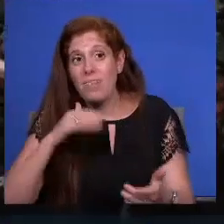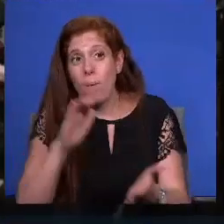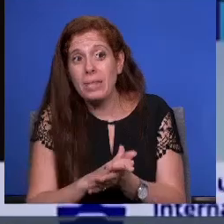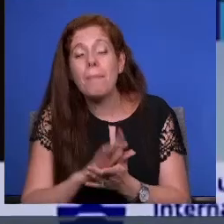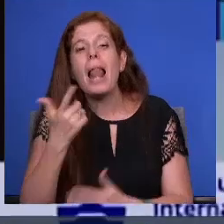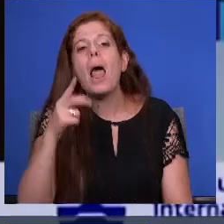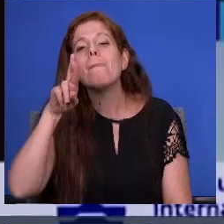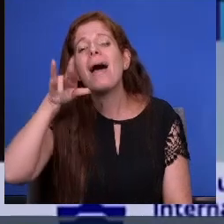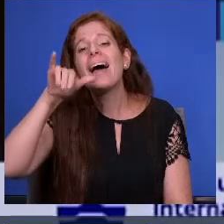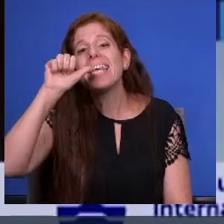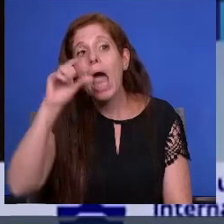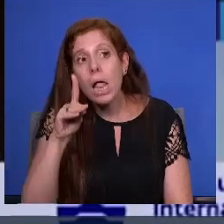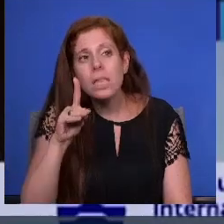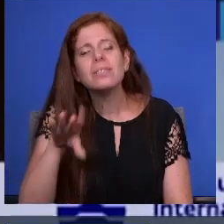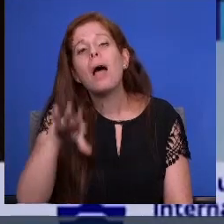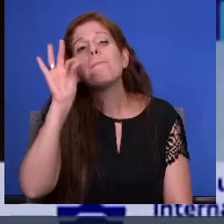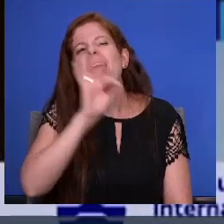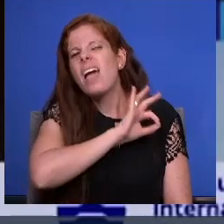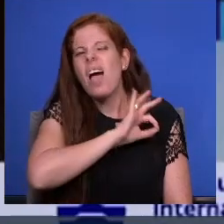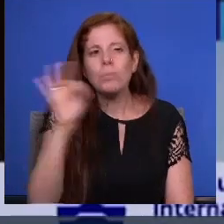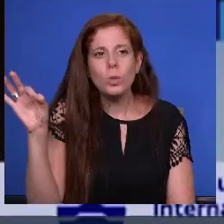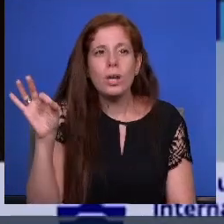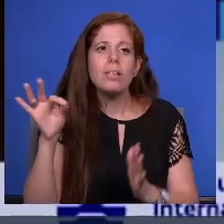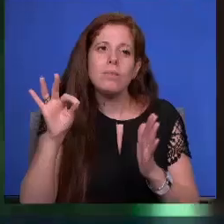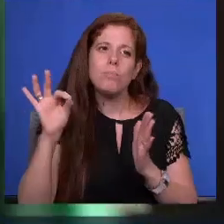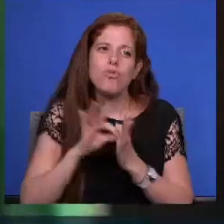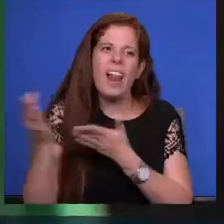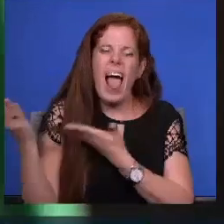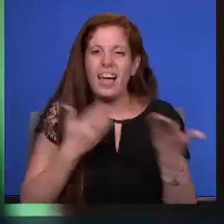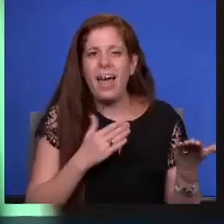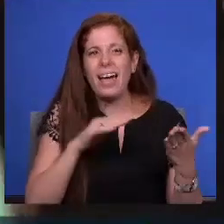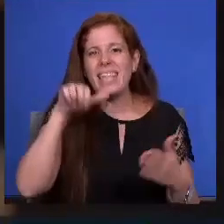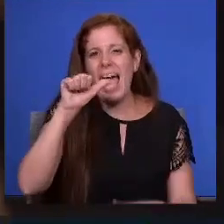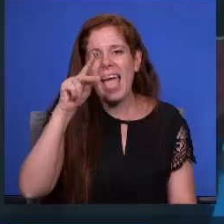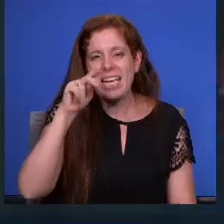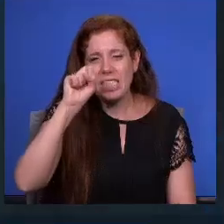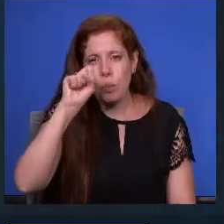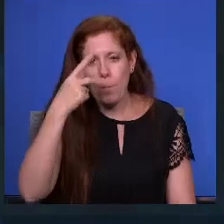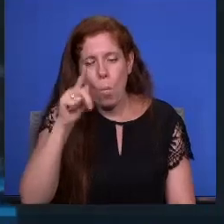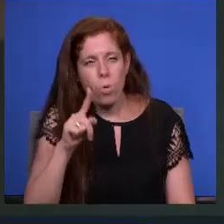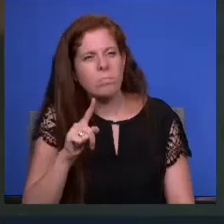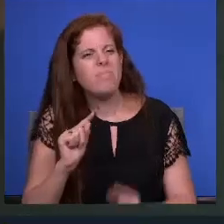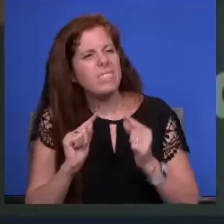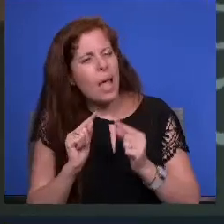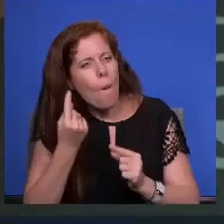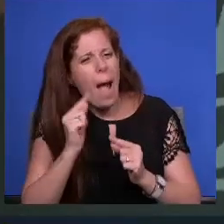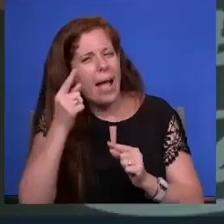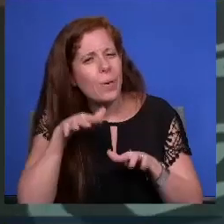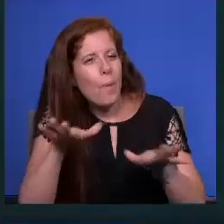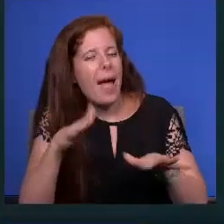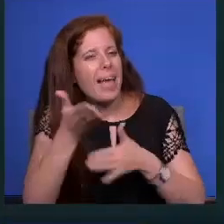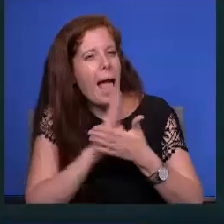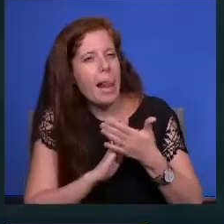why Riyadh is the ideal choice for Expo 2030. אירוע אחר אירוע, כחלק מקמפיין